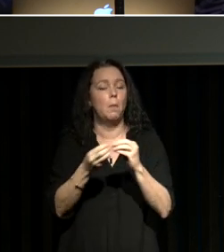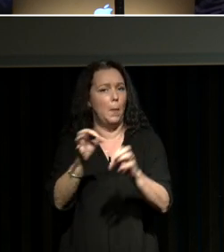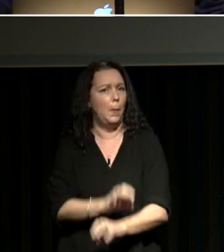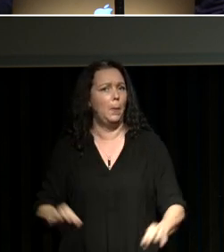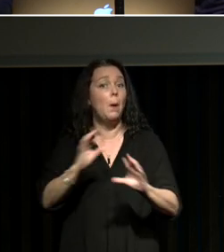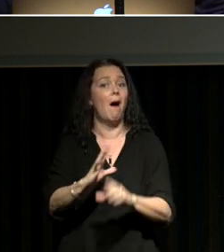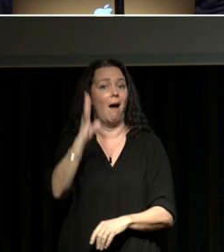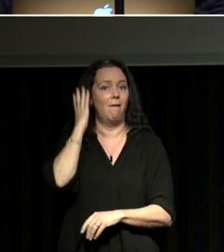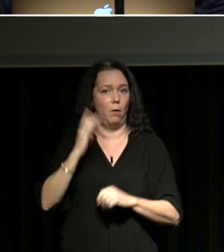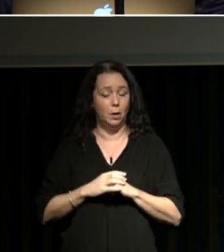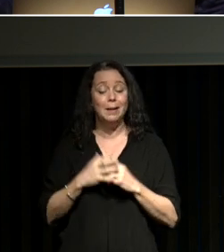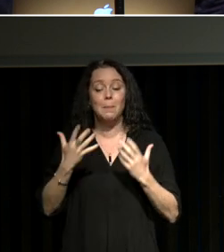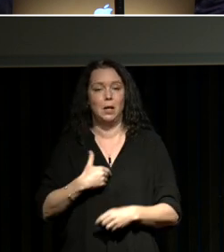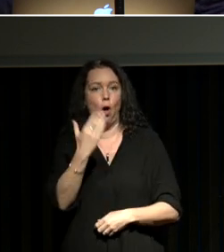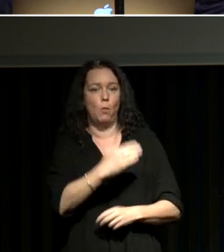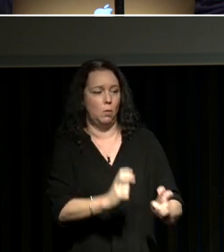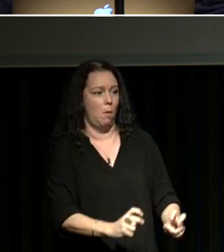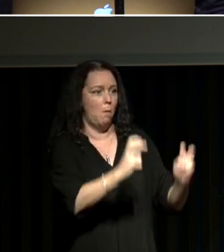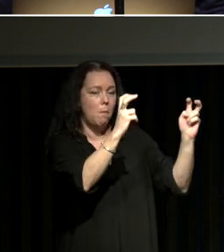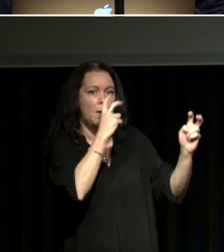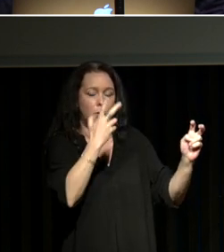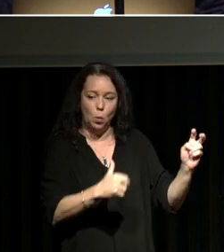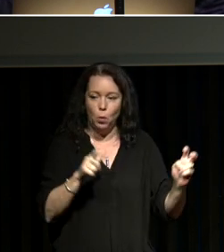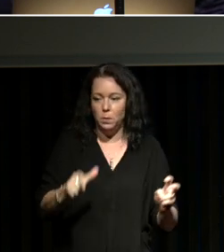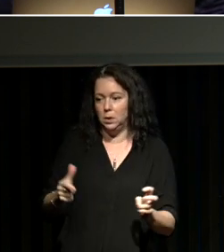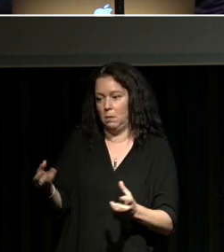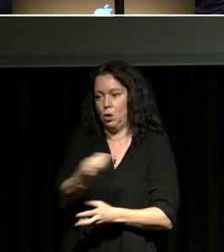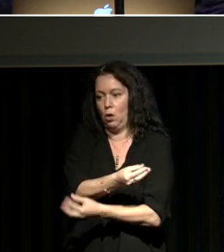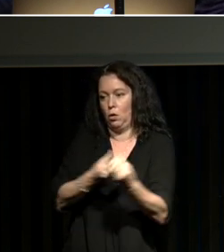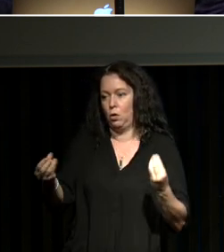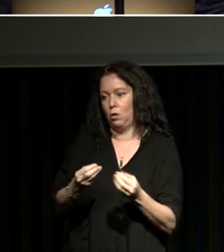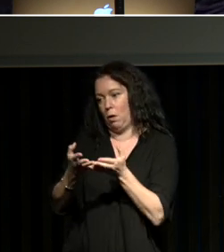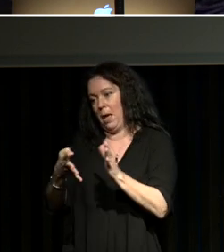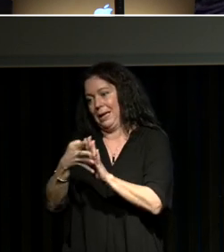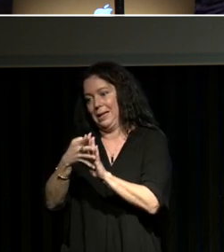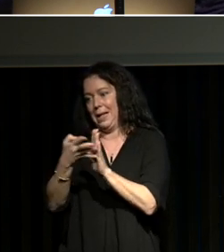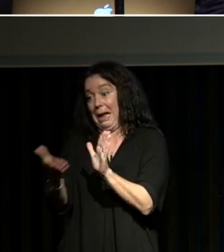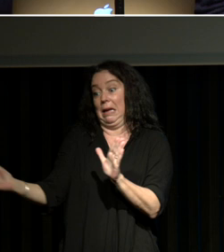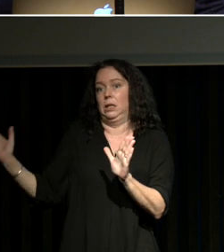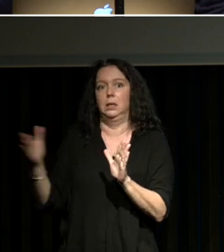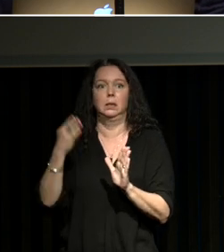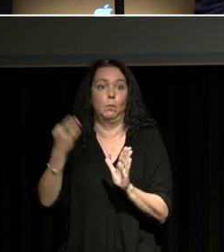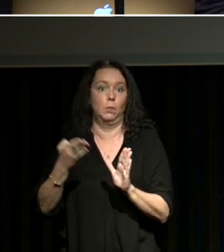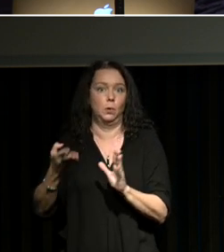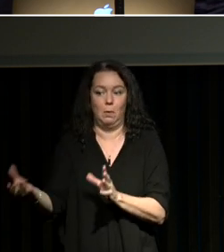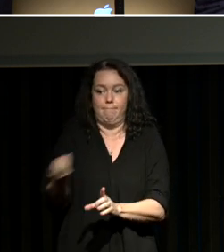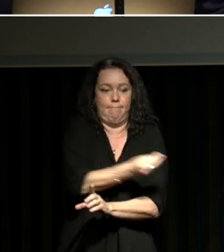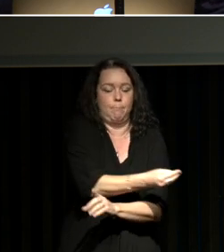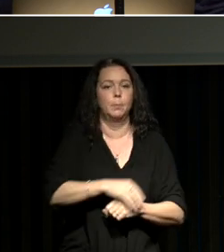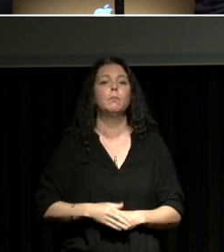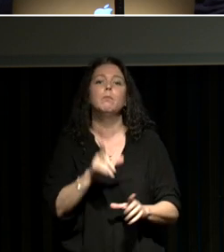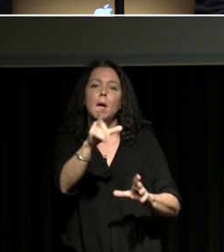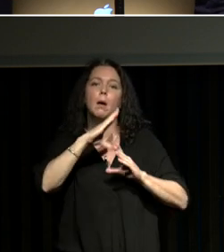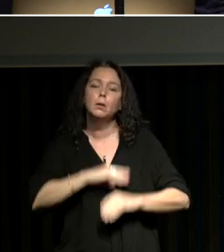en transplantation ont beaucoup augmenté, et du coup, on prélève de plus en plus des donneurs à critères élargis. Mais rassurez-vous, il y a toujours